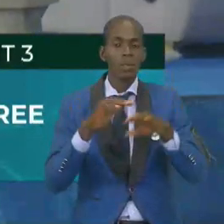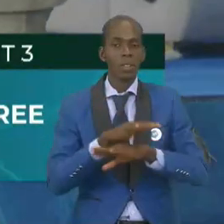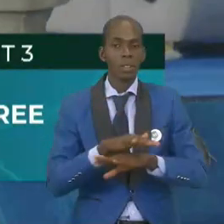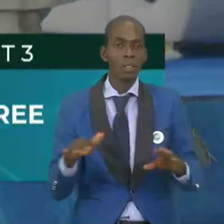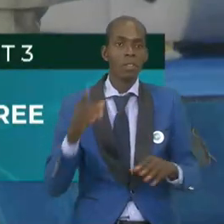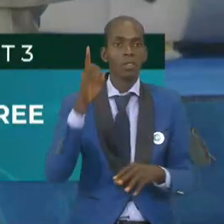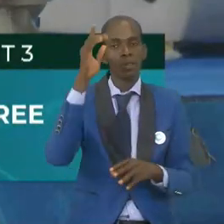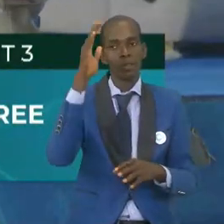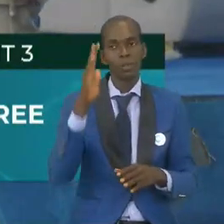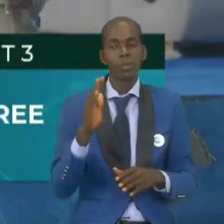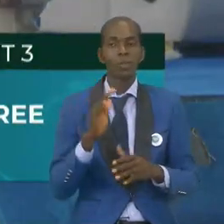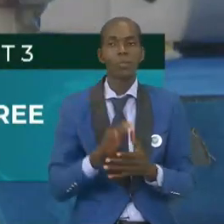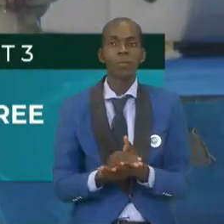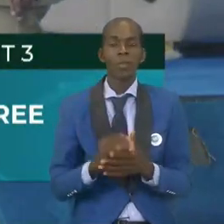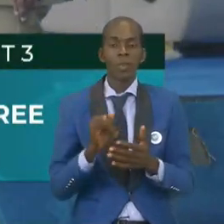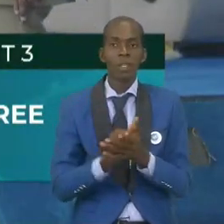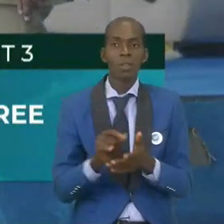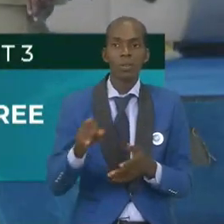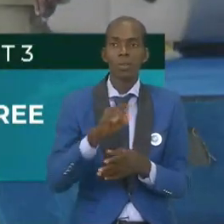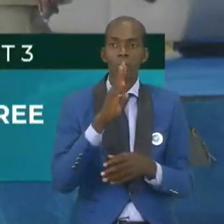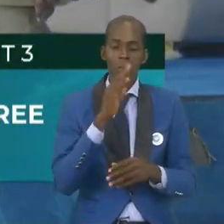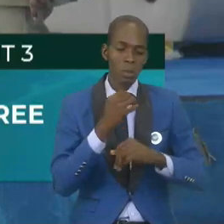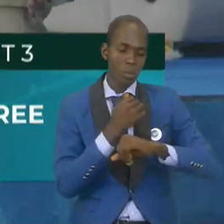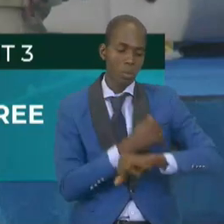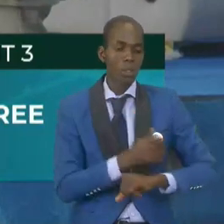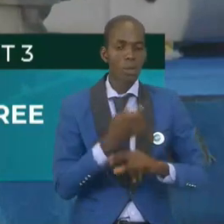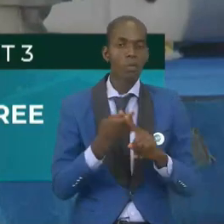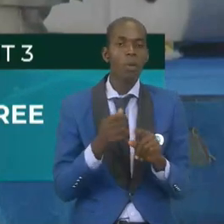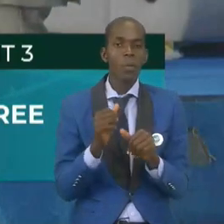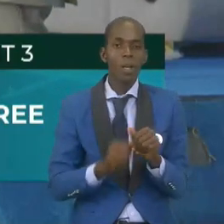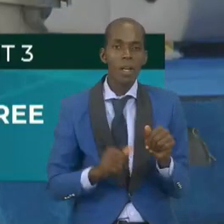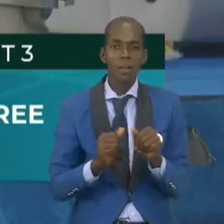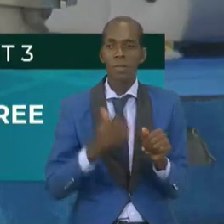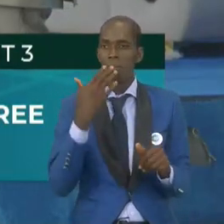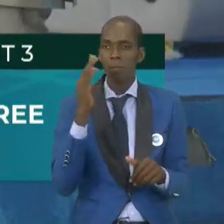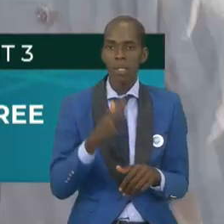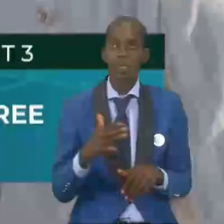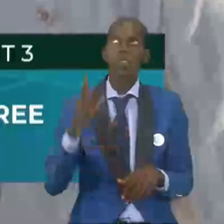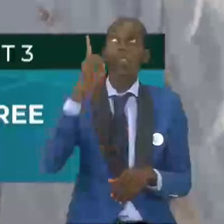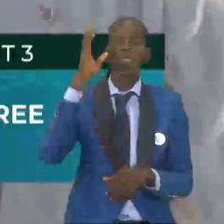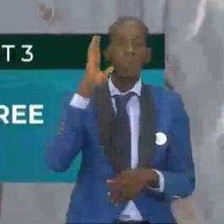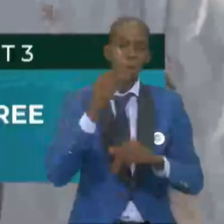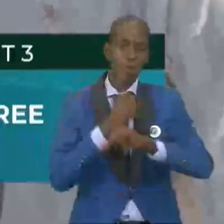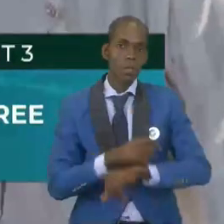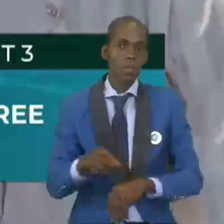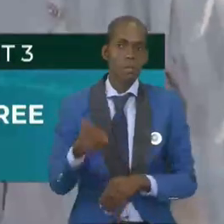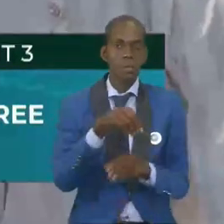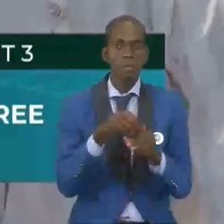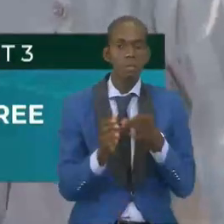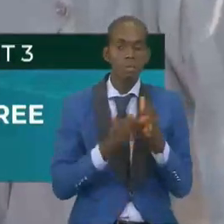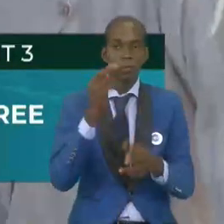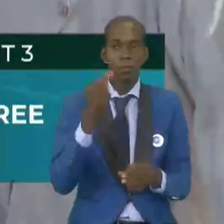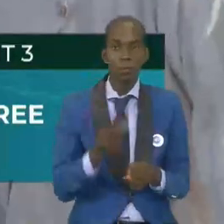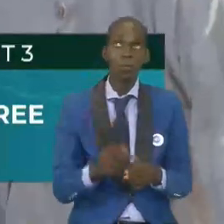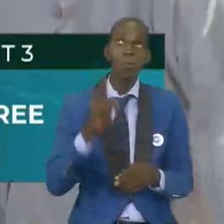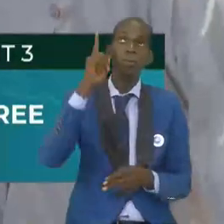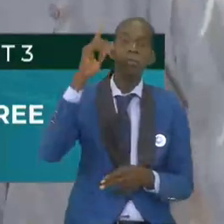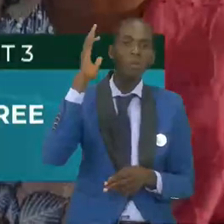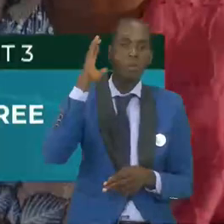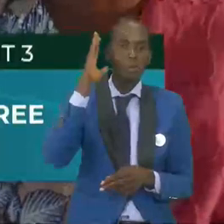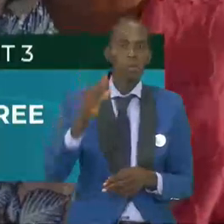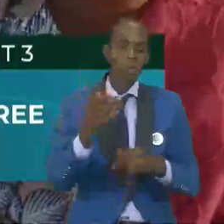ceux-là qui le suivent, ils seront préservés de toutes mauvaises choses.